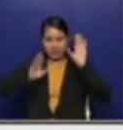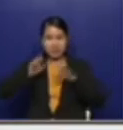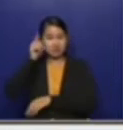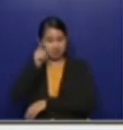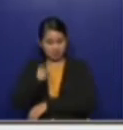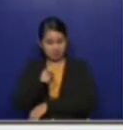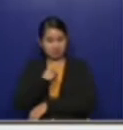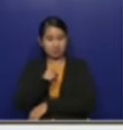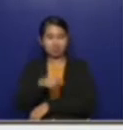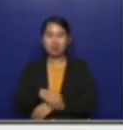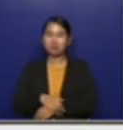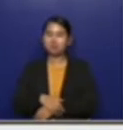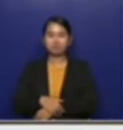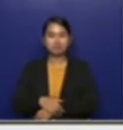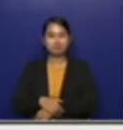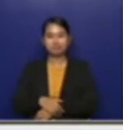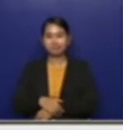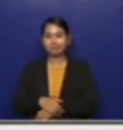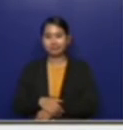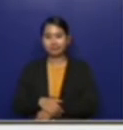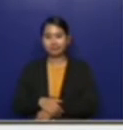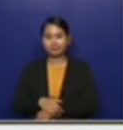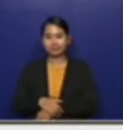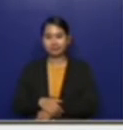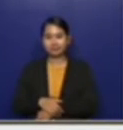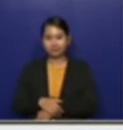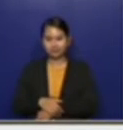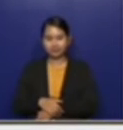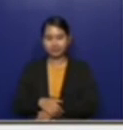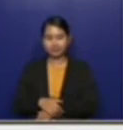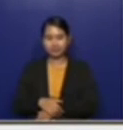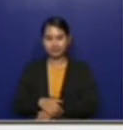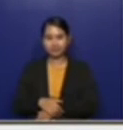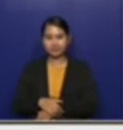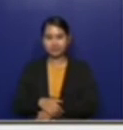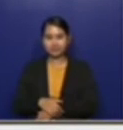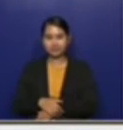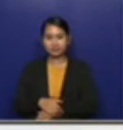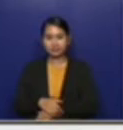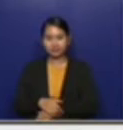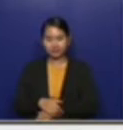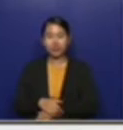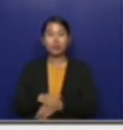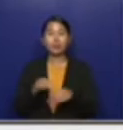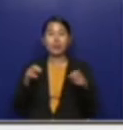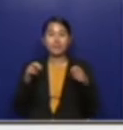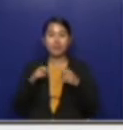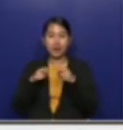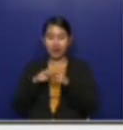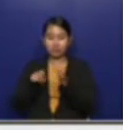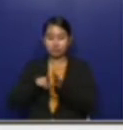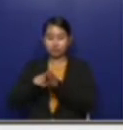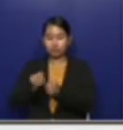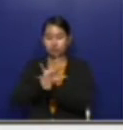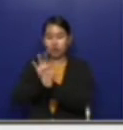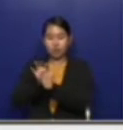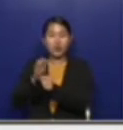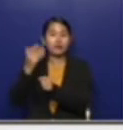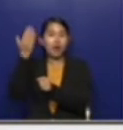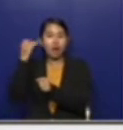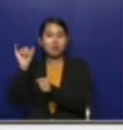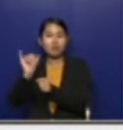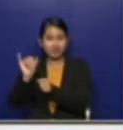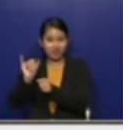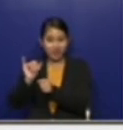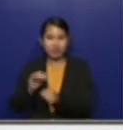ริงนั่นสถานการณ์ยังไม่เกิดระบาดไวรัสโควิดแ